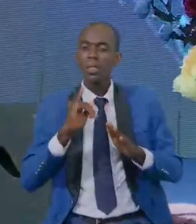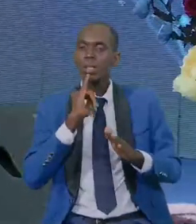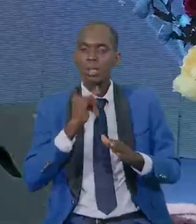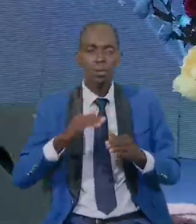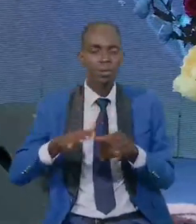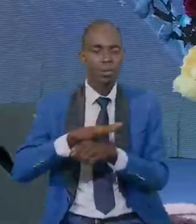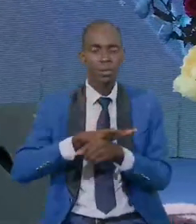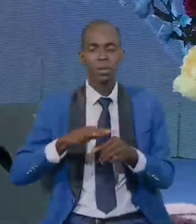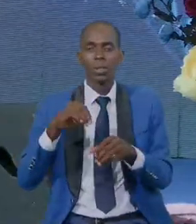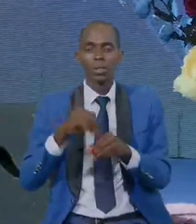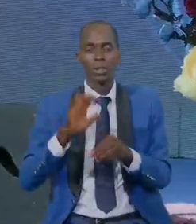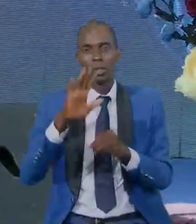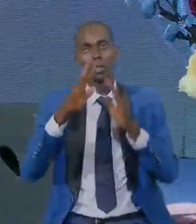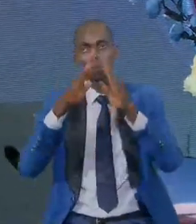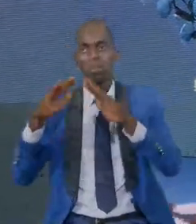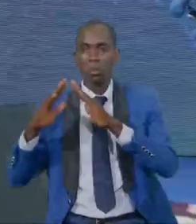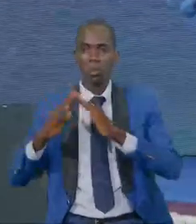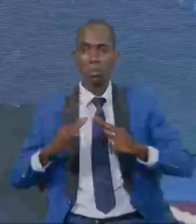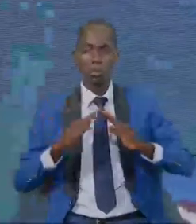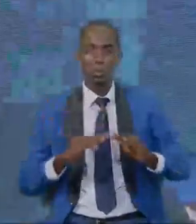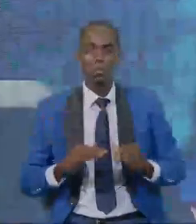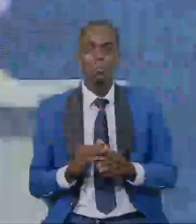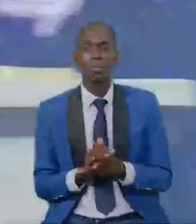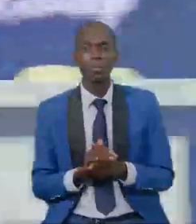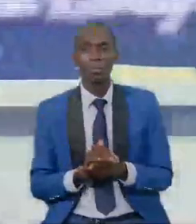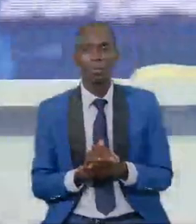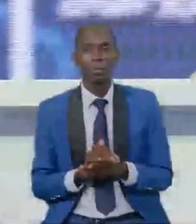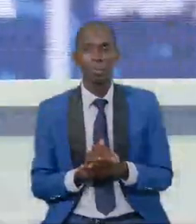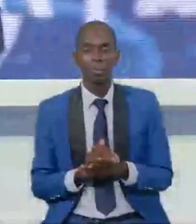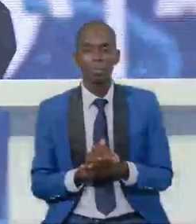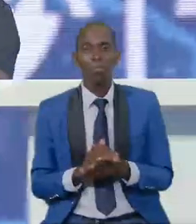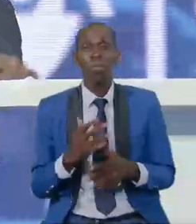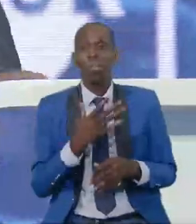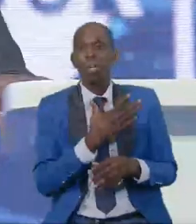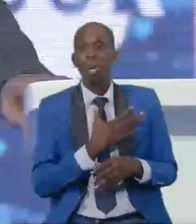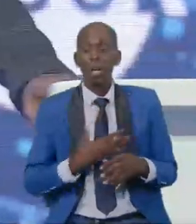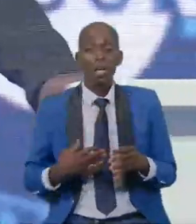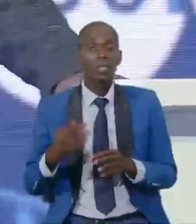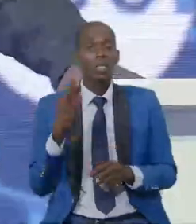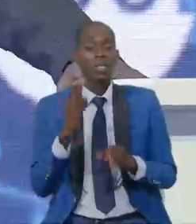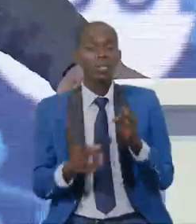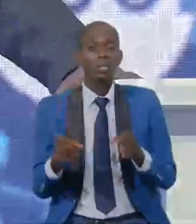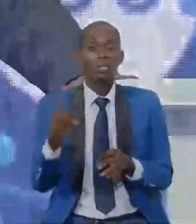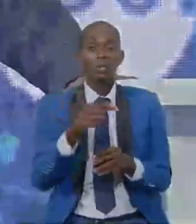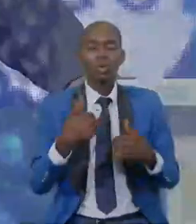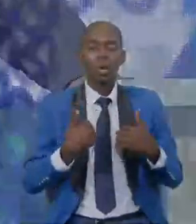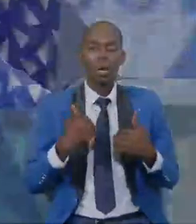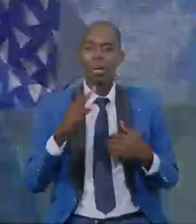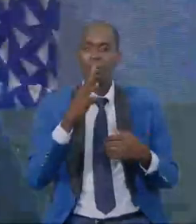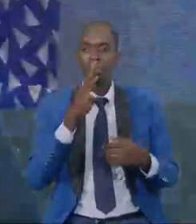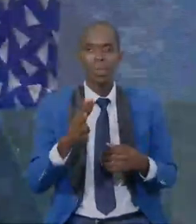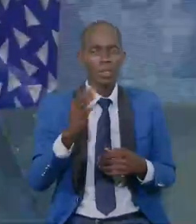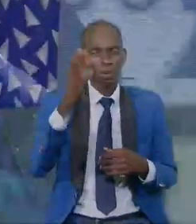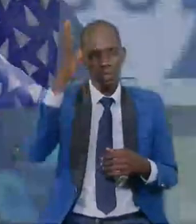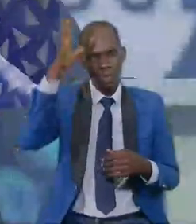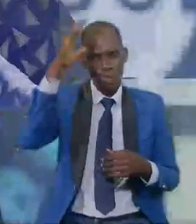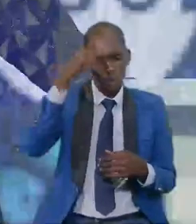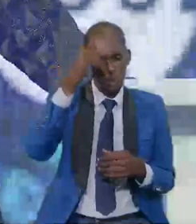Où que vous soyez, vous aimez la paix et vous promouvez la paix, que la paix règne dans votre communauté.